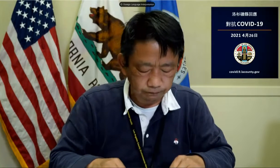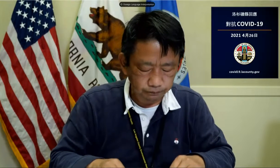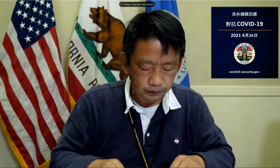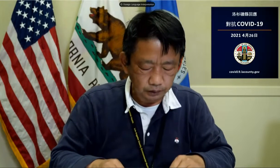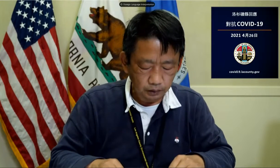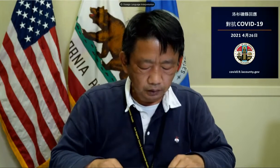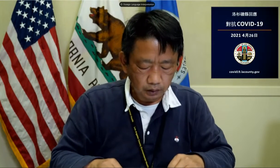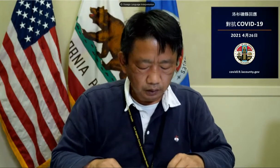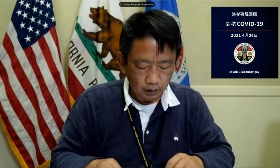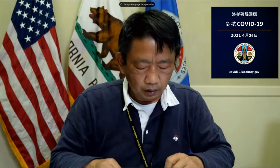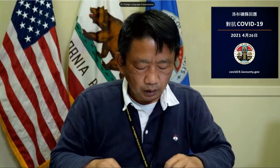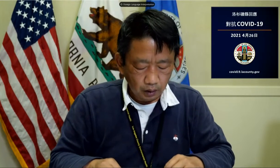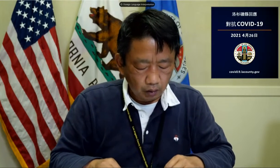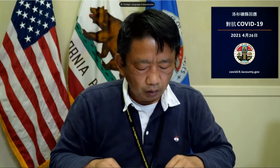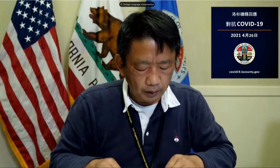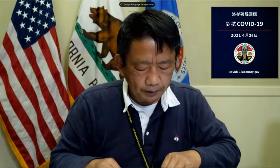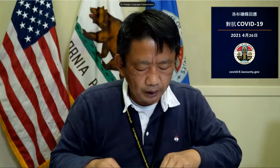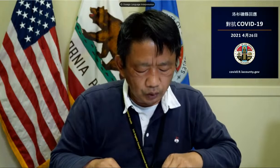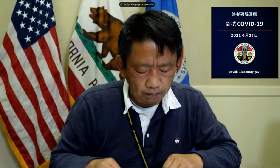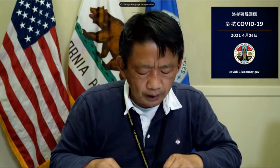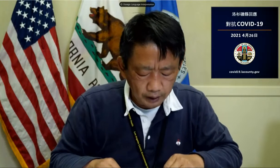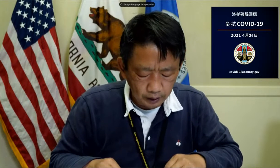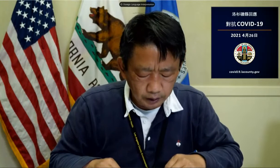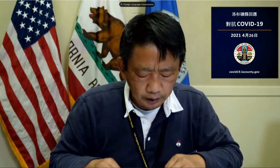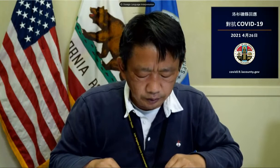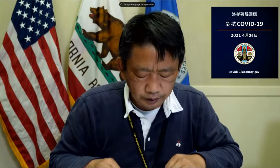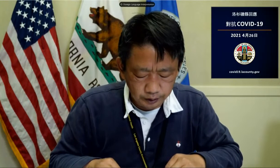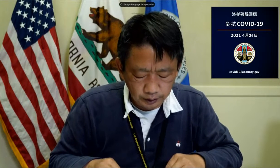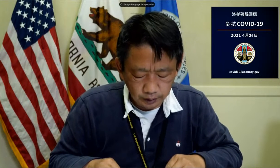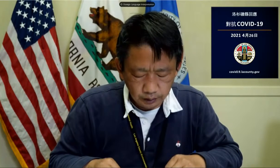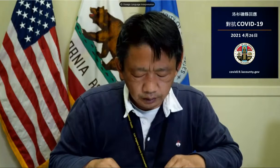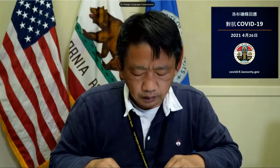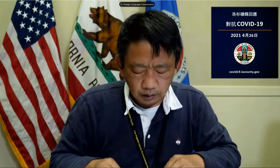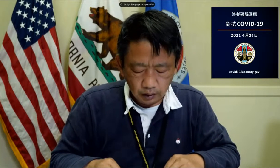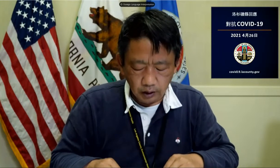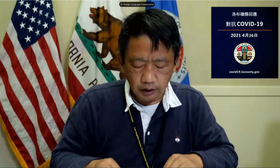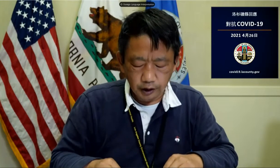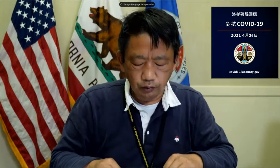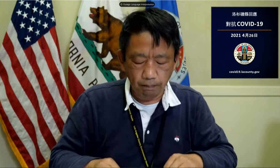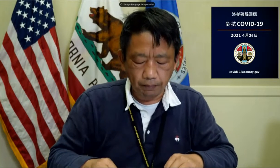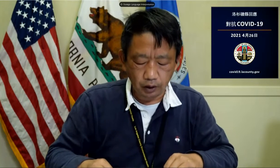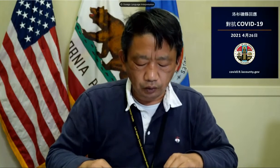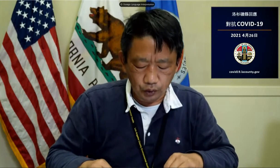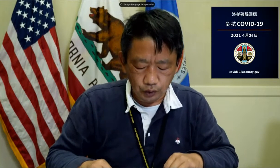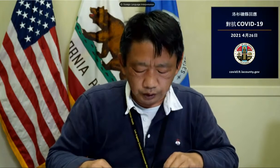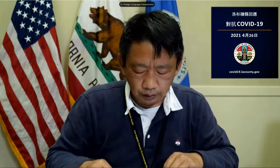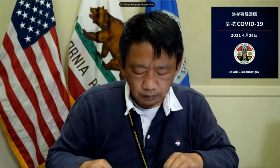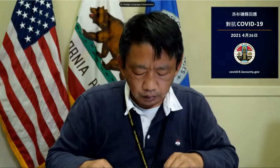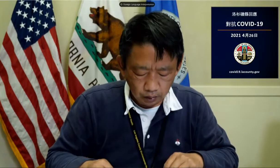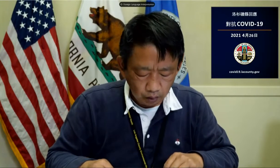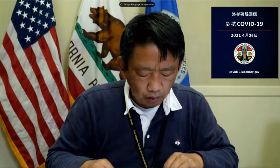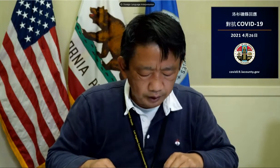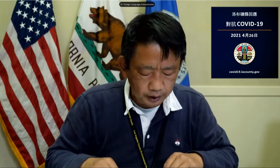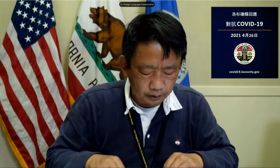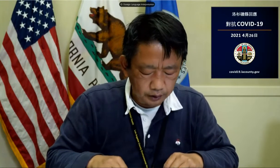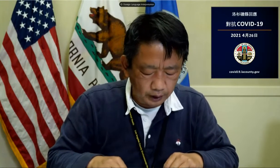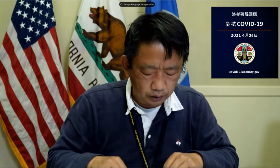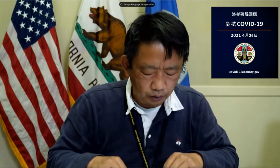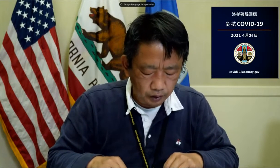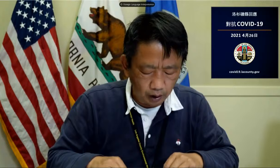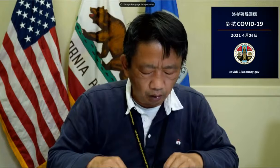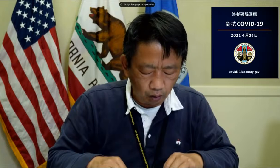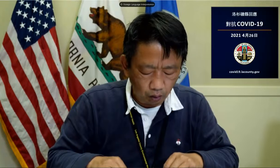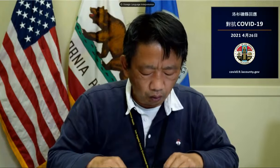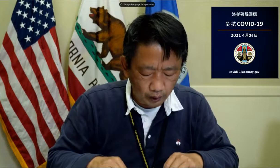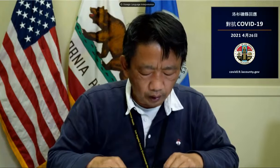手。我们平均每天仍有10人因新冠病毒去世。我们现有的3